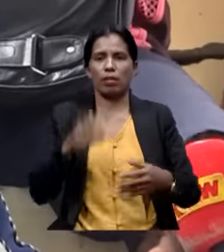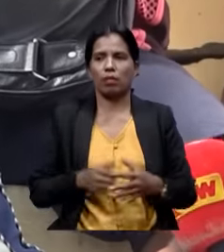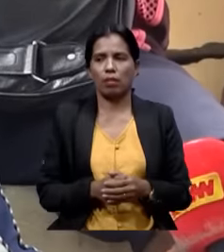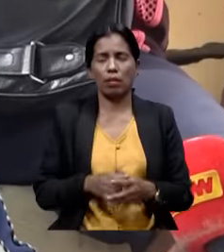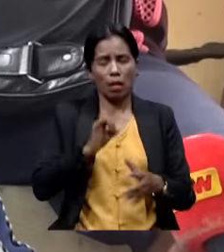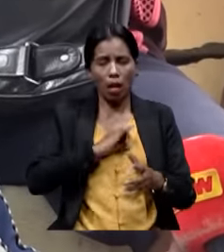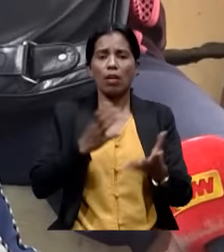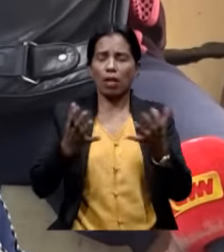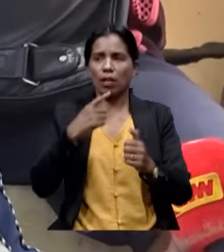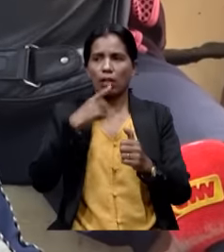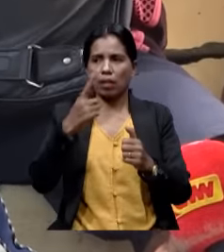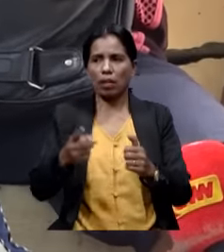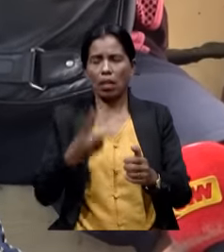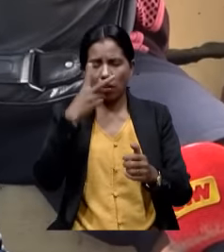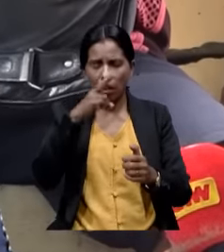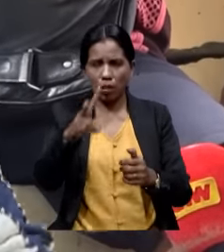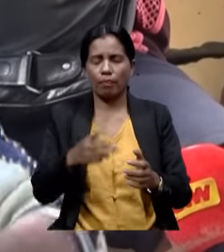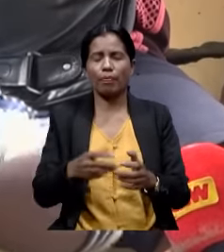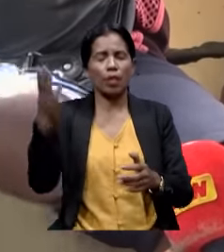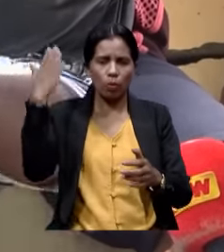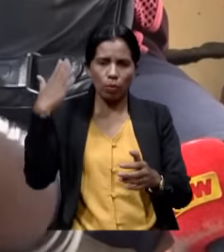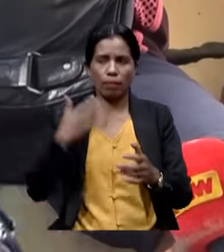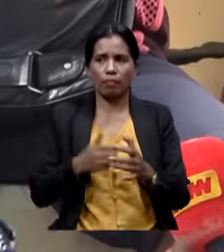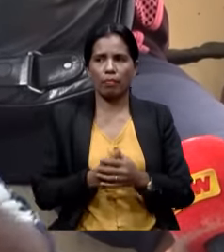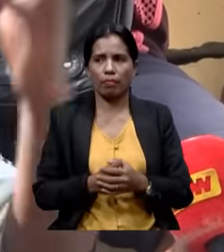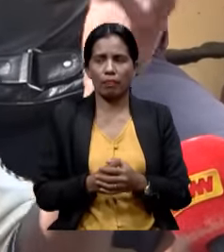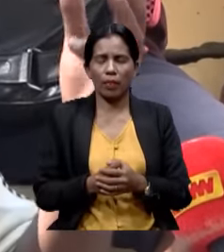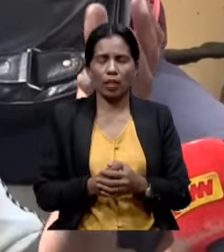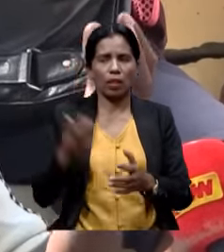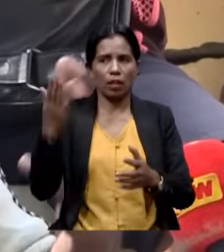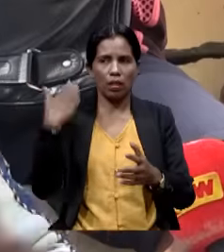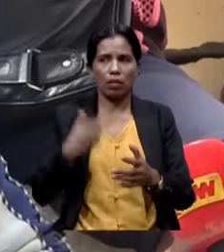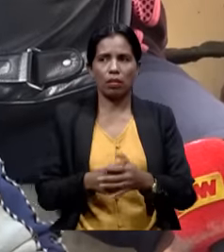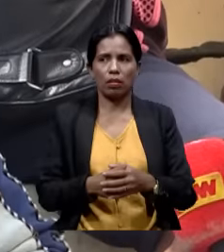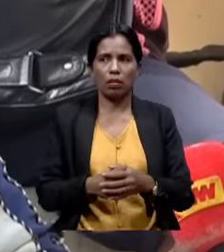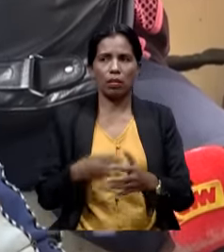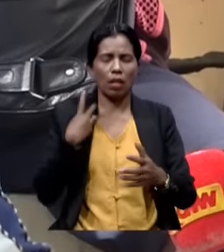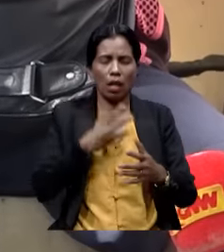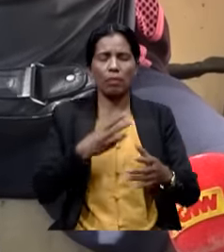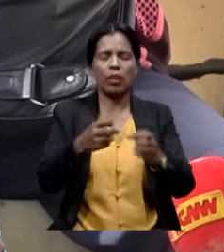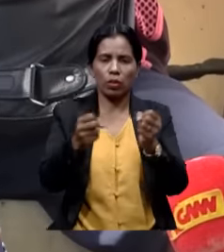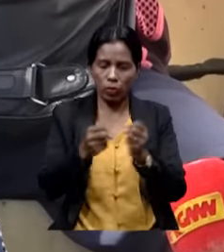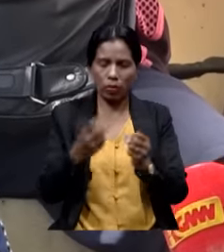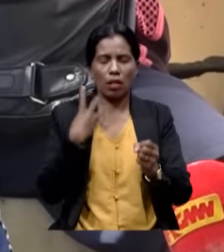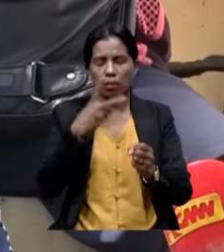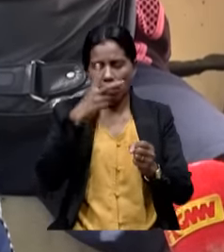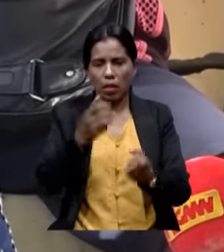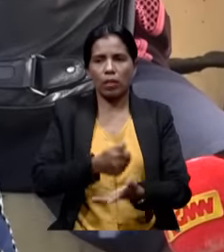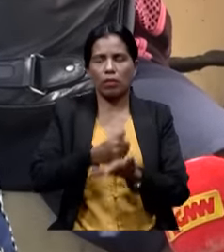Hawa-hawa kara katete dai tahau sai sasin hela. Uluk sira balu resistensi ne bahela ya amini suku amini tamata.